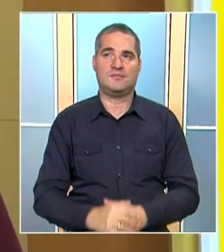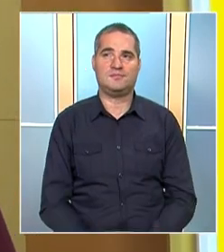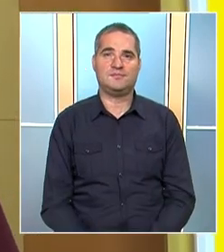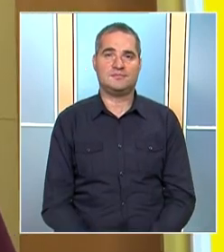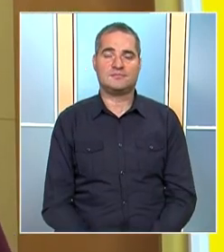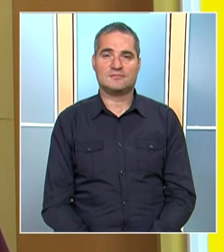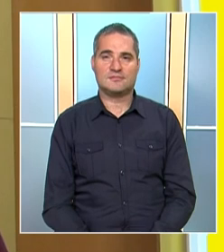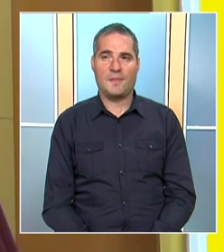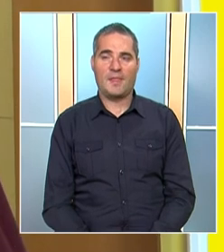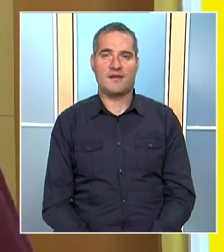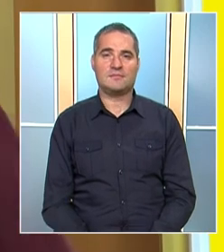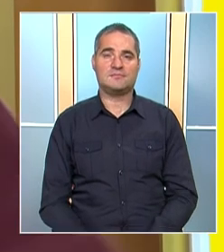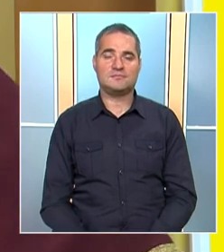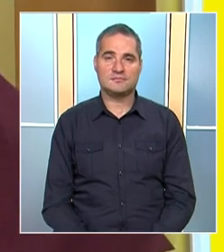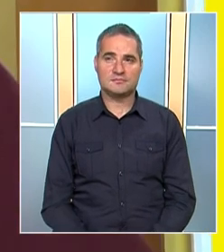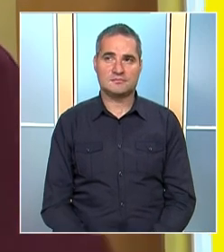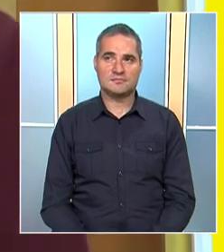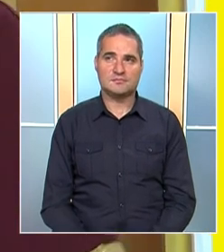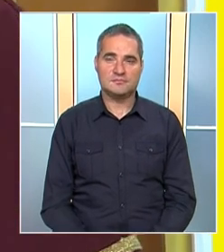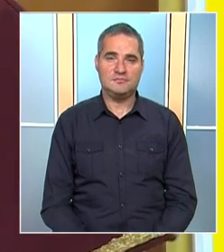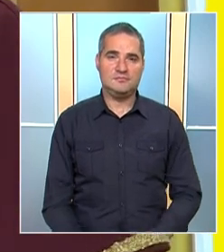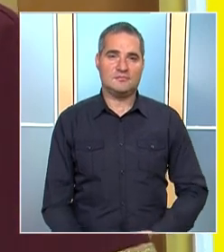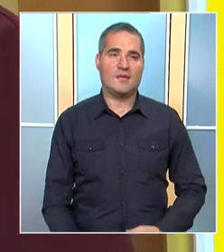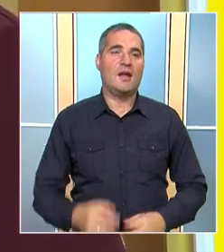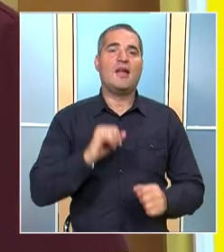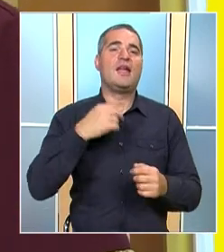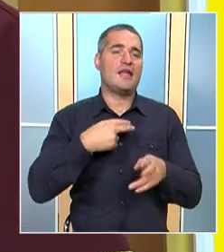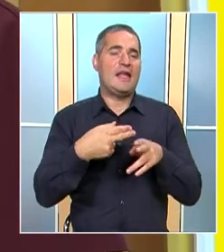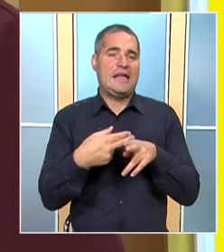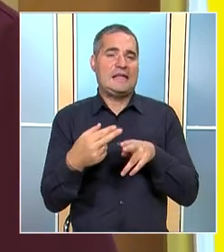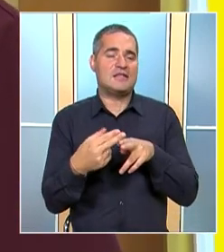И просто се ги махам.